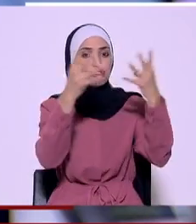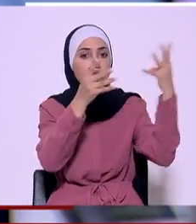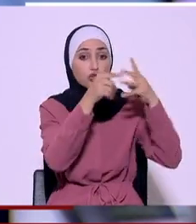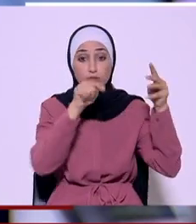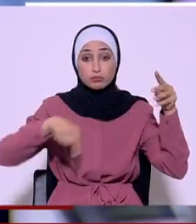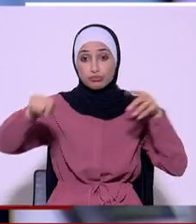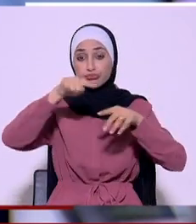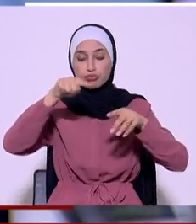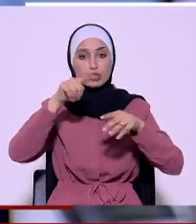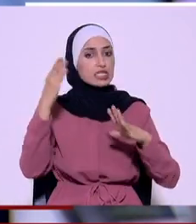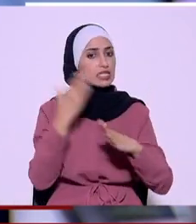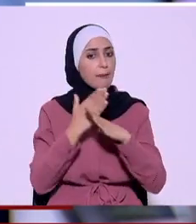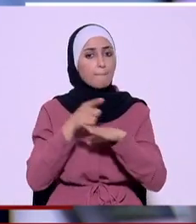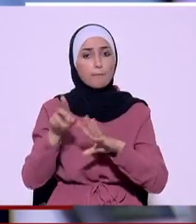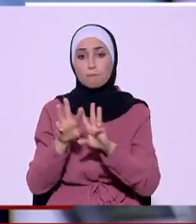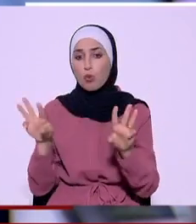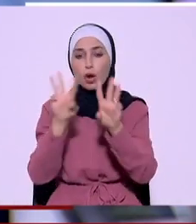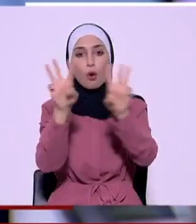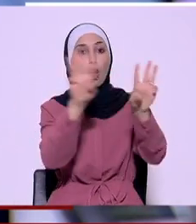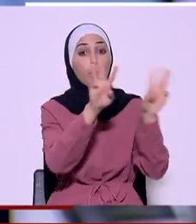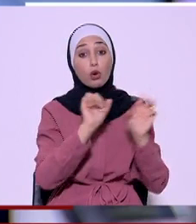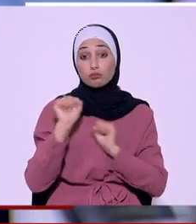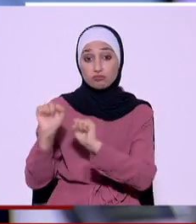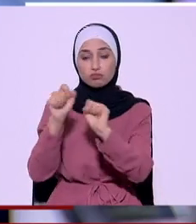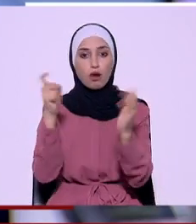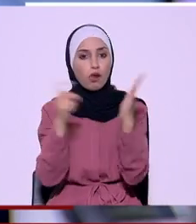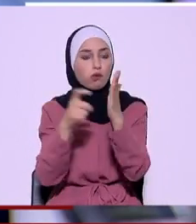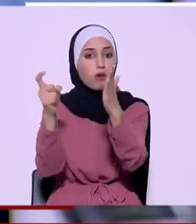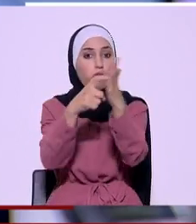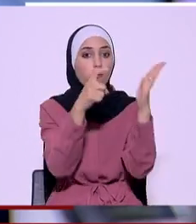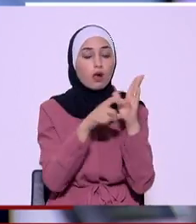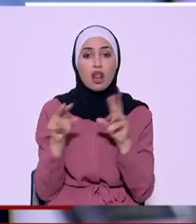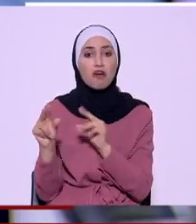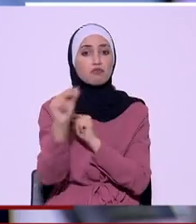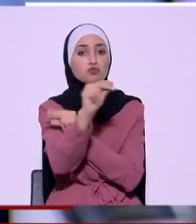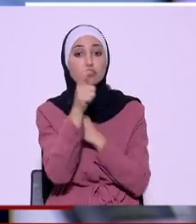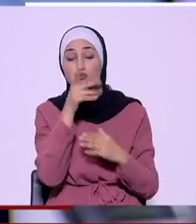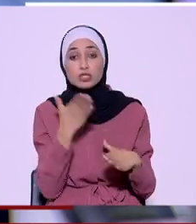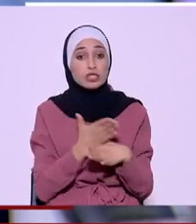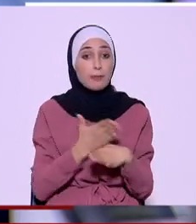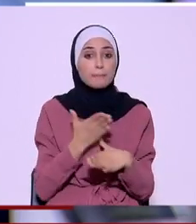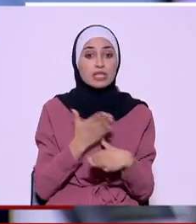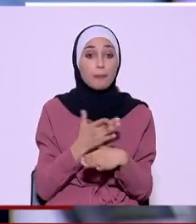ما يجمع هذه المواقع ببعضها البعض أم تم استهدافها بعينها؟